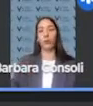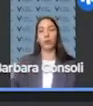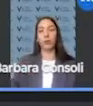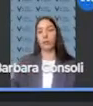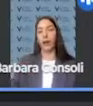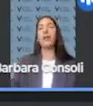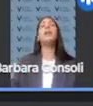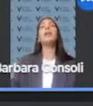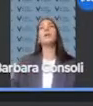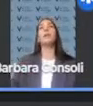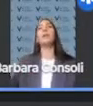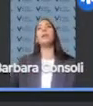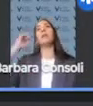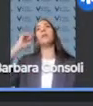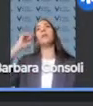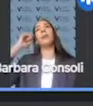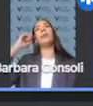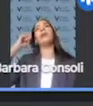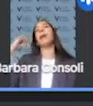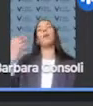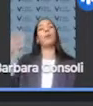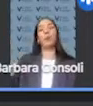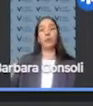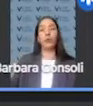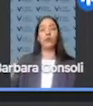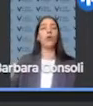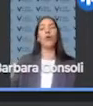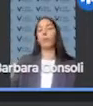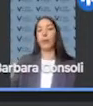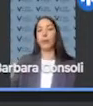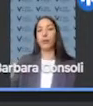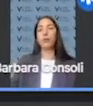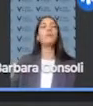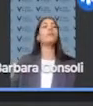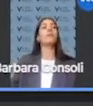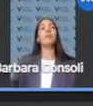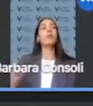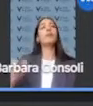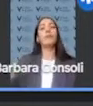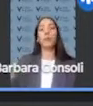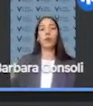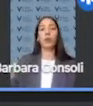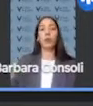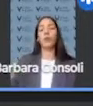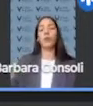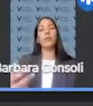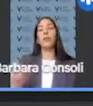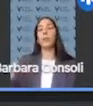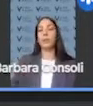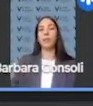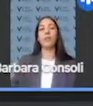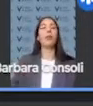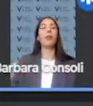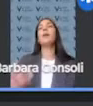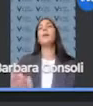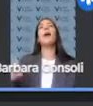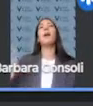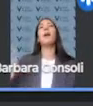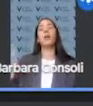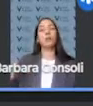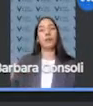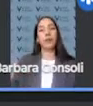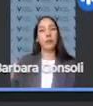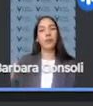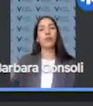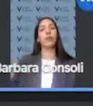questo modo l'università. Quindi sicuramente è un percorso complesso, non sempre semplice,